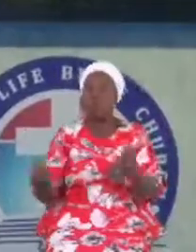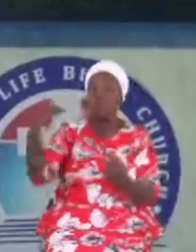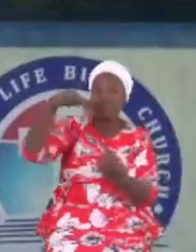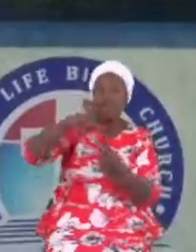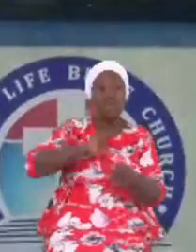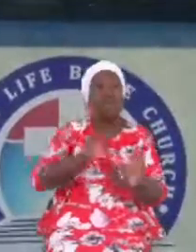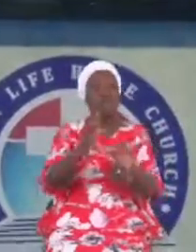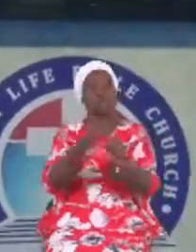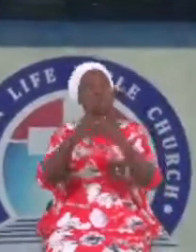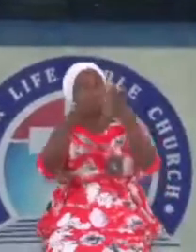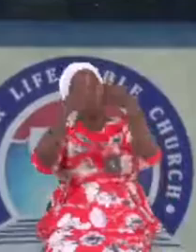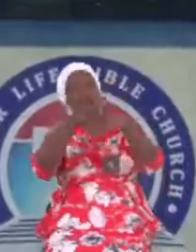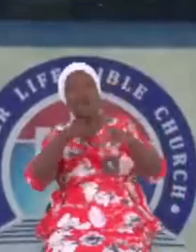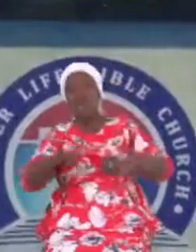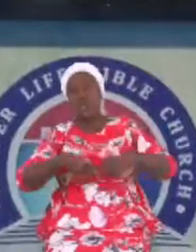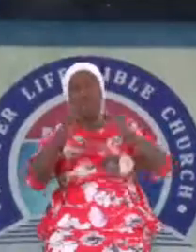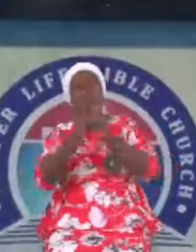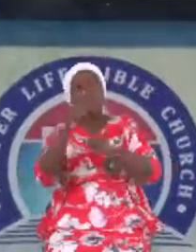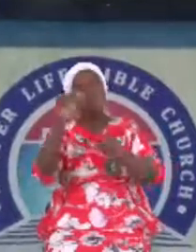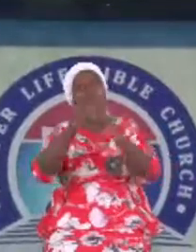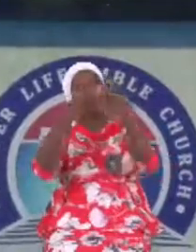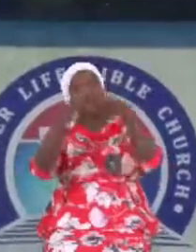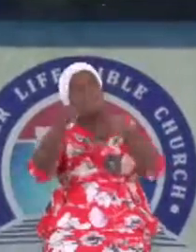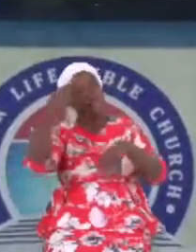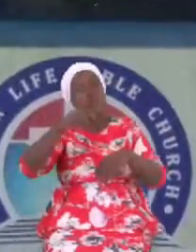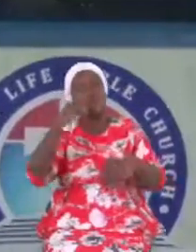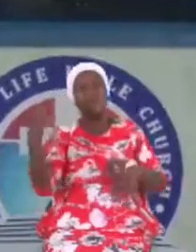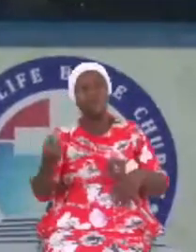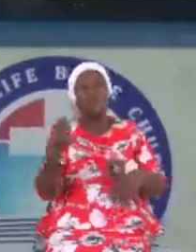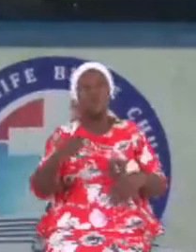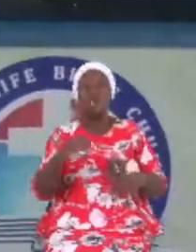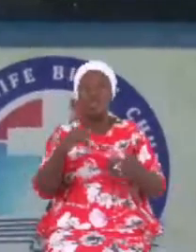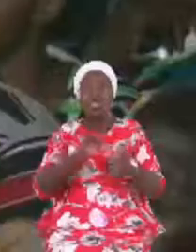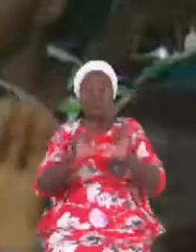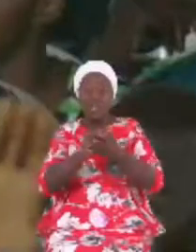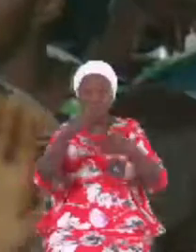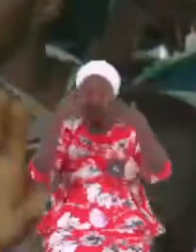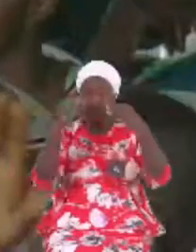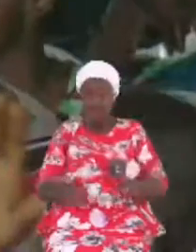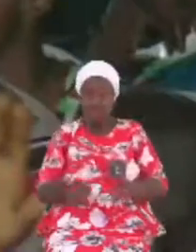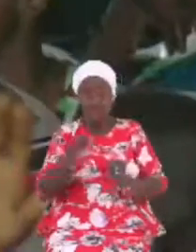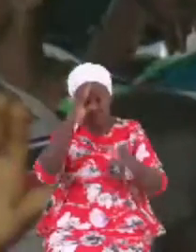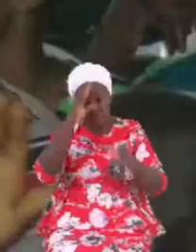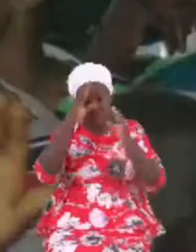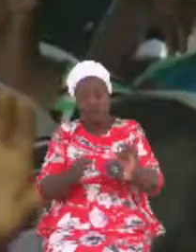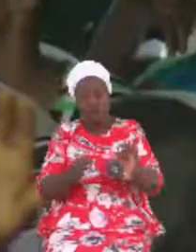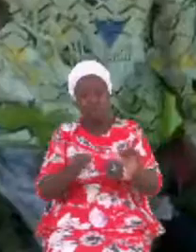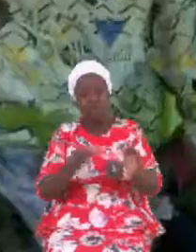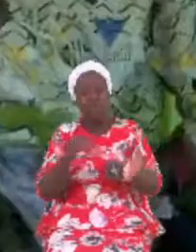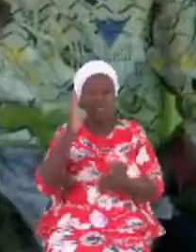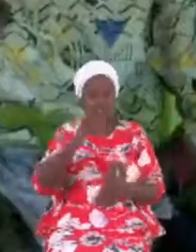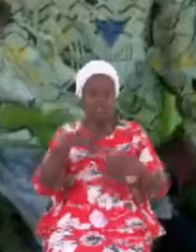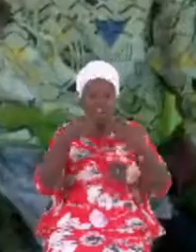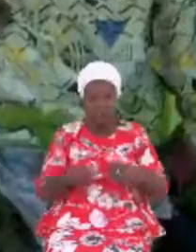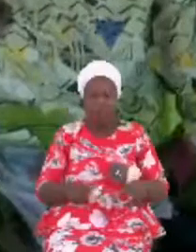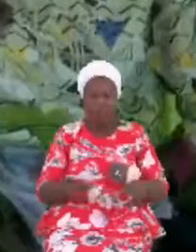vivre au ciel avec toi pour toujours. Si c'est là ta décision, ça va arriver. J'ai dit, ça va t'arriver.